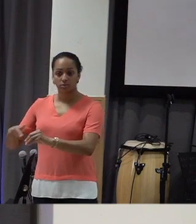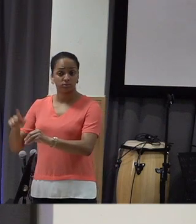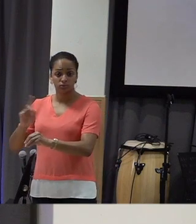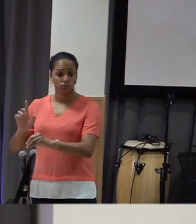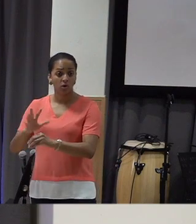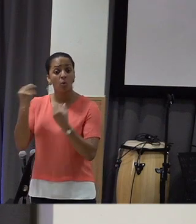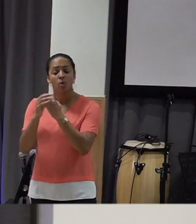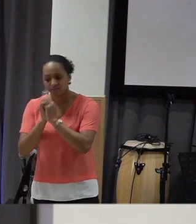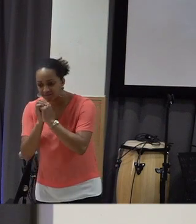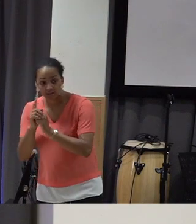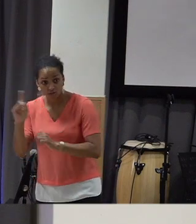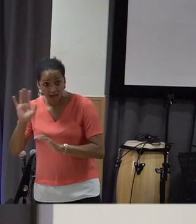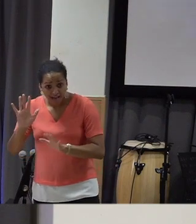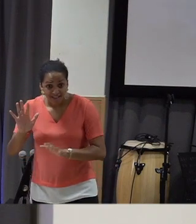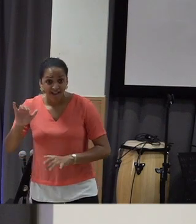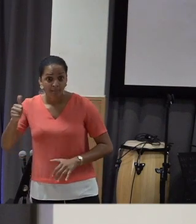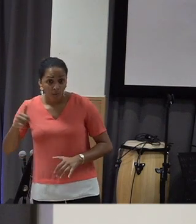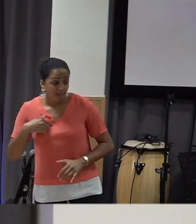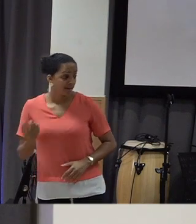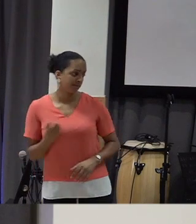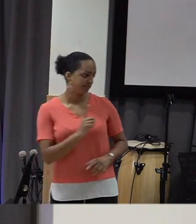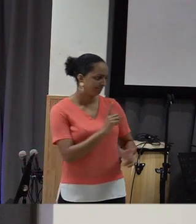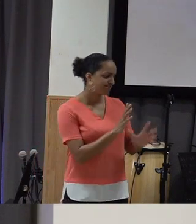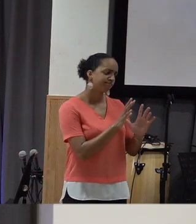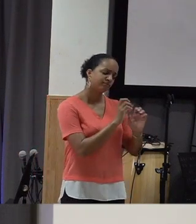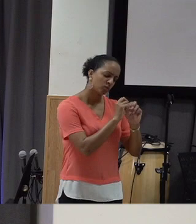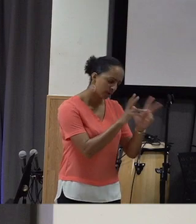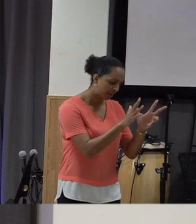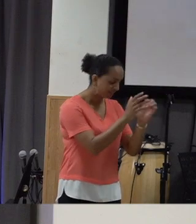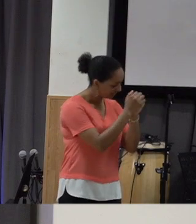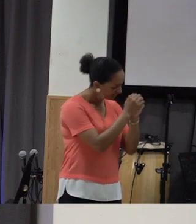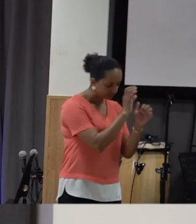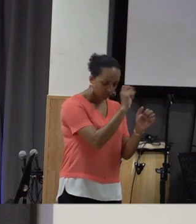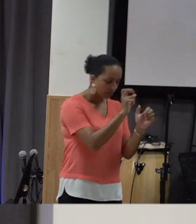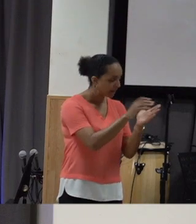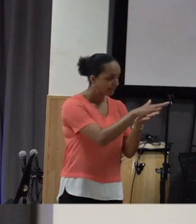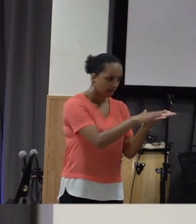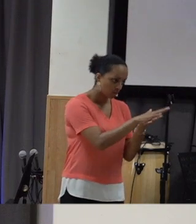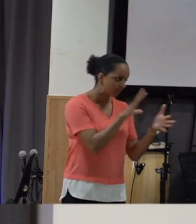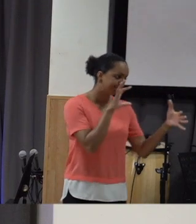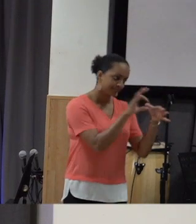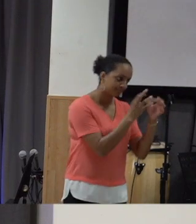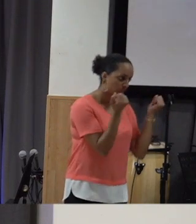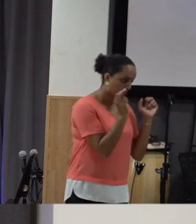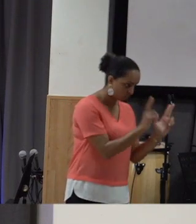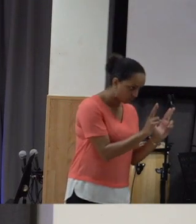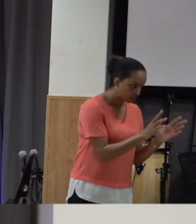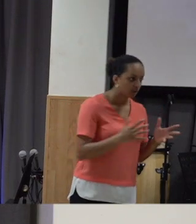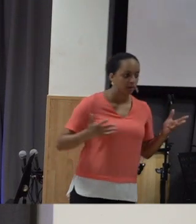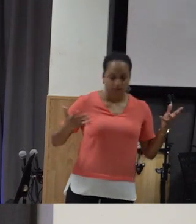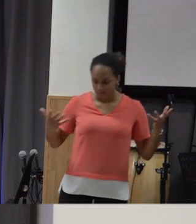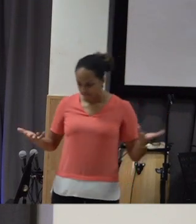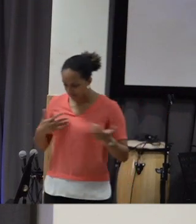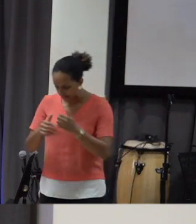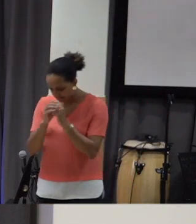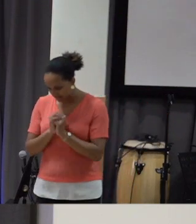prière. Si tu es brouillé avec quelqu'un, que tu pries, Dieu ne peut pas t'exaucer. Va te réconcilier avec la personne, fais monter tes prières à Dieu